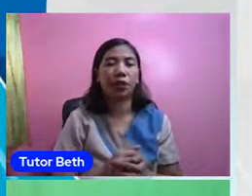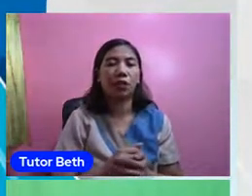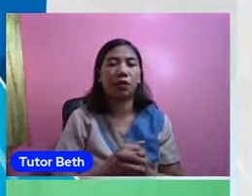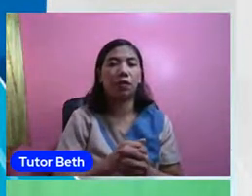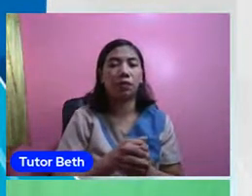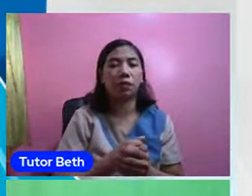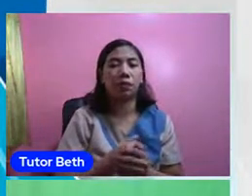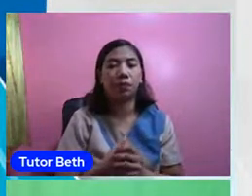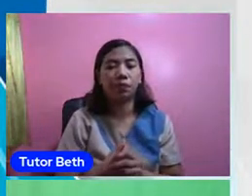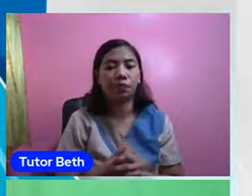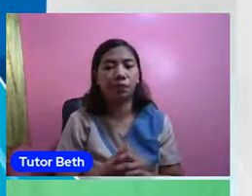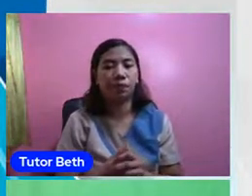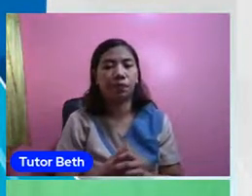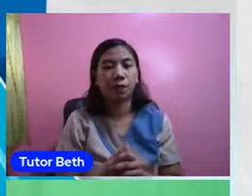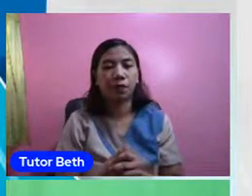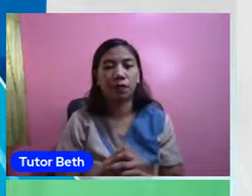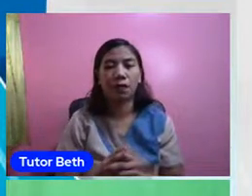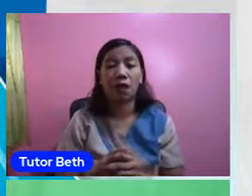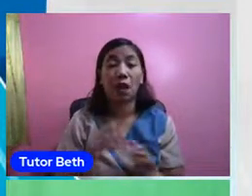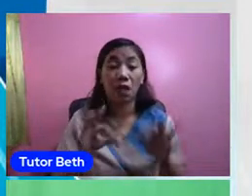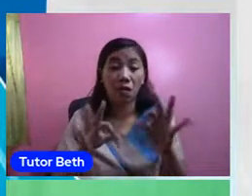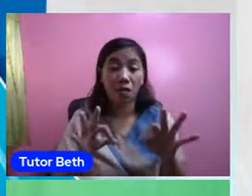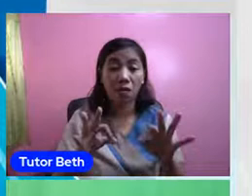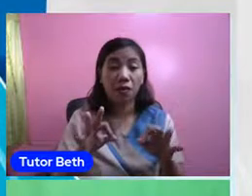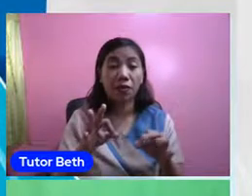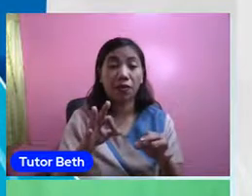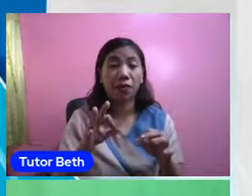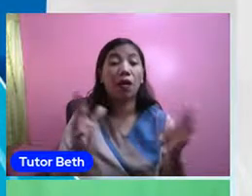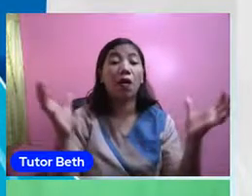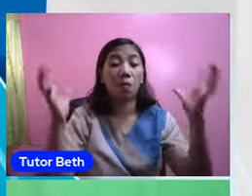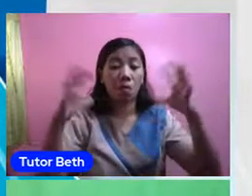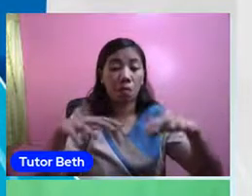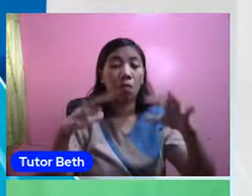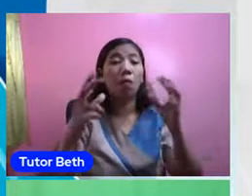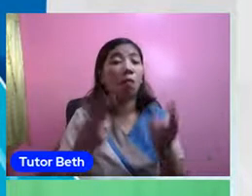yung ganyang kalamidad. Okay na po?